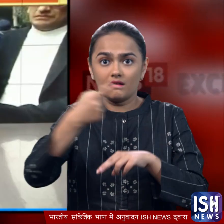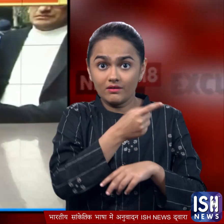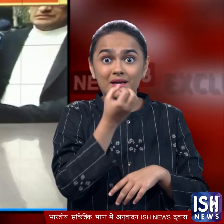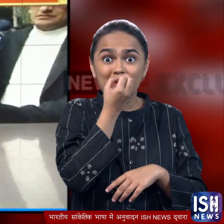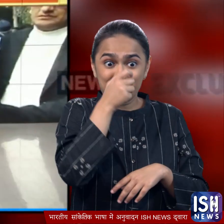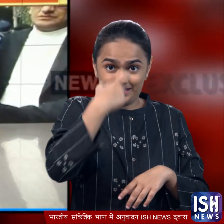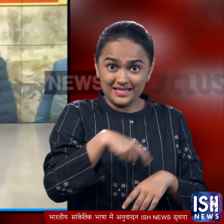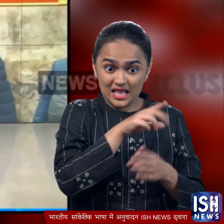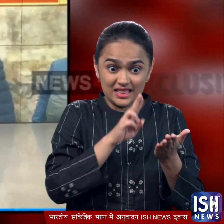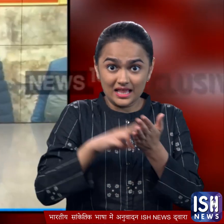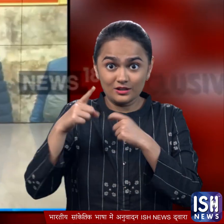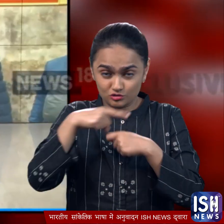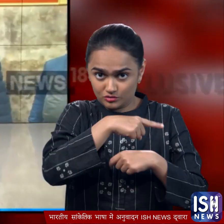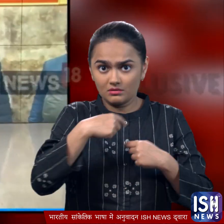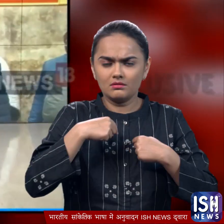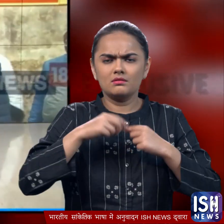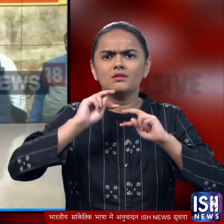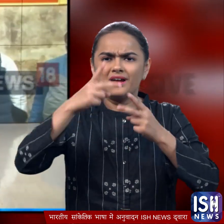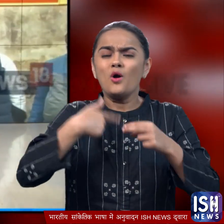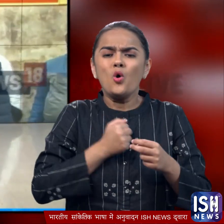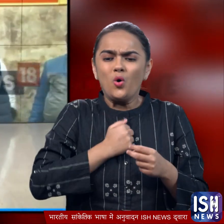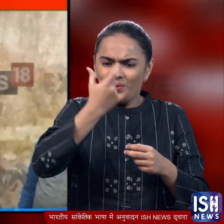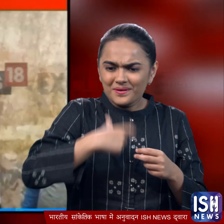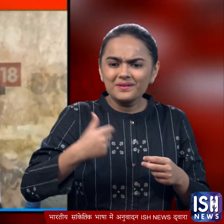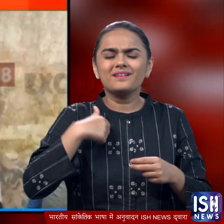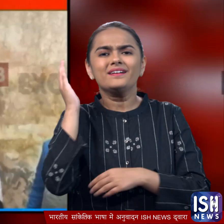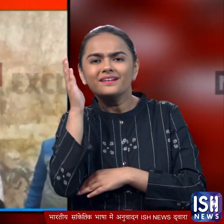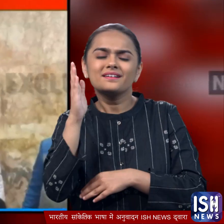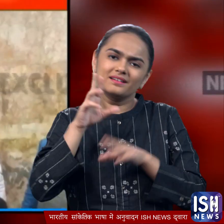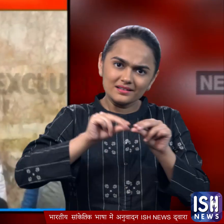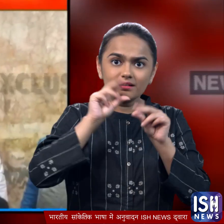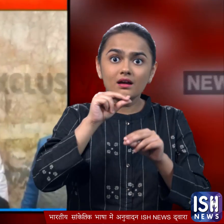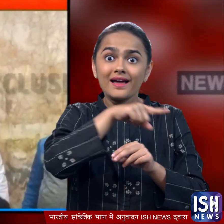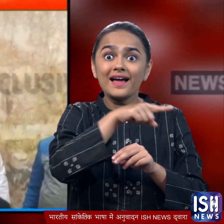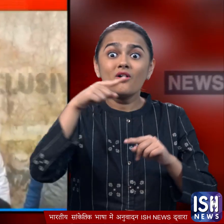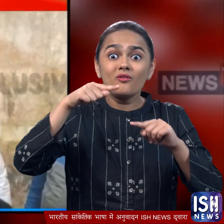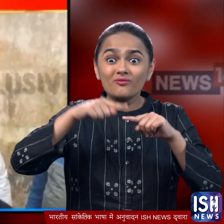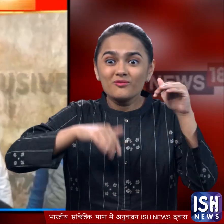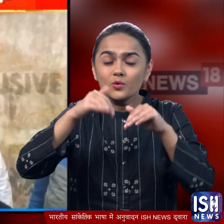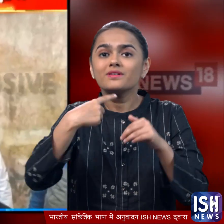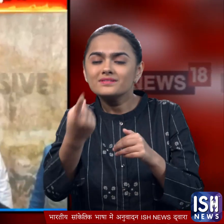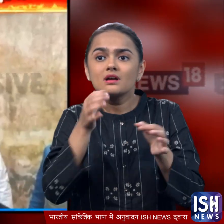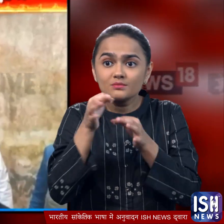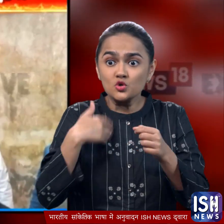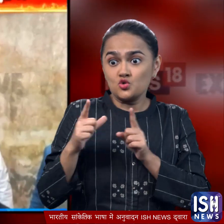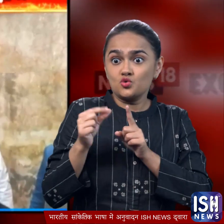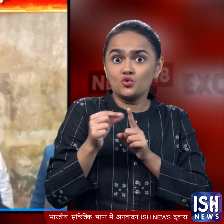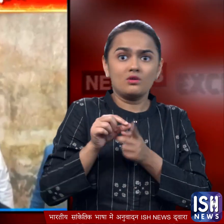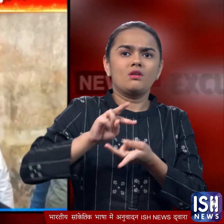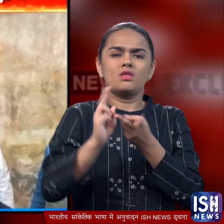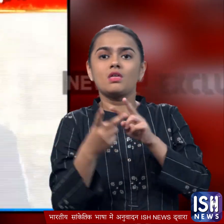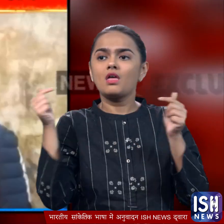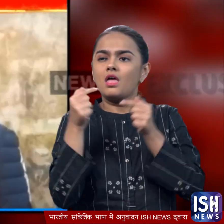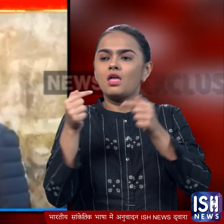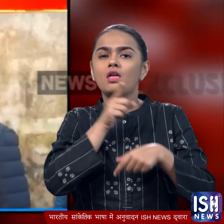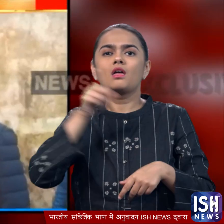बीजेपी विधायक नंदकिशोर गुर्जर अपने क्षेत्र में प्रचार करने पहुंचे, जहां पर उन्होंने वोटरों को लुभाने के चक्कर में विवादास्पद बयान